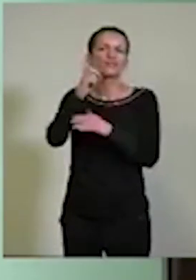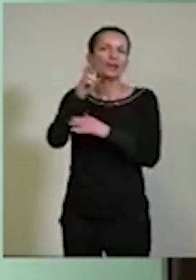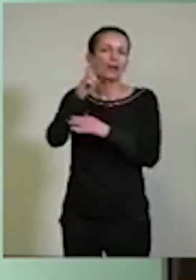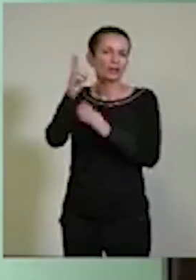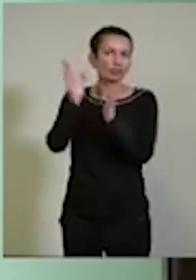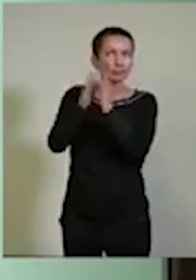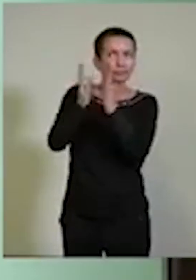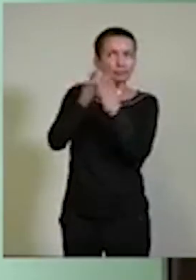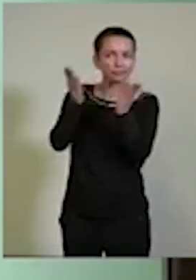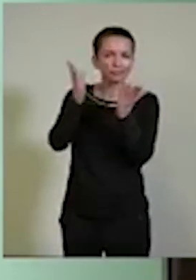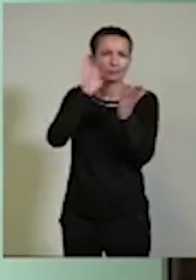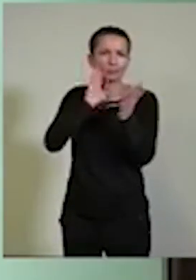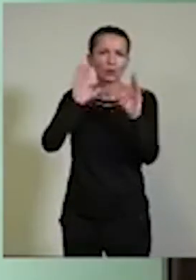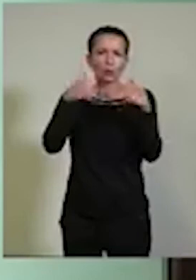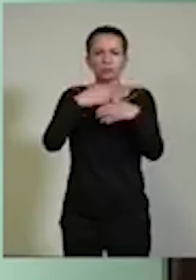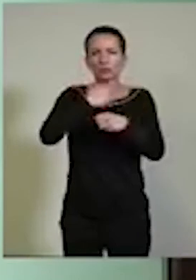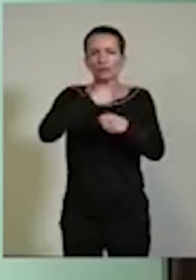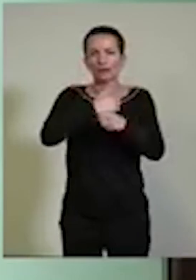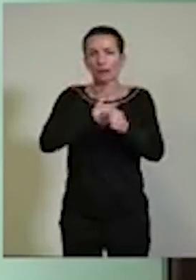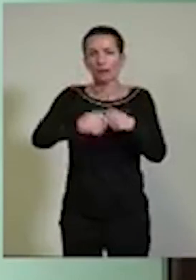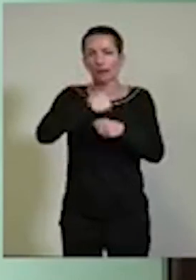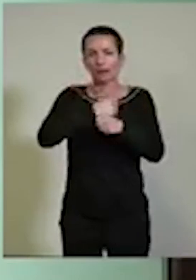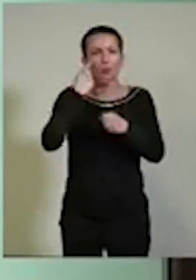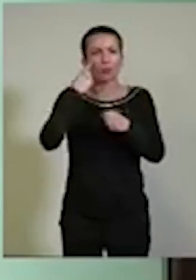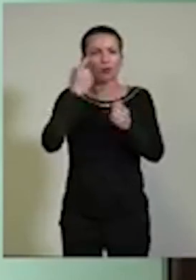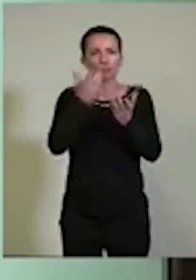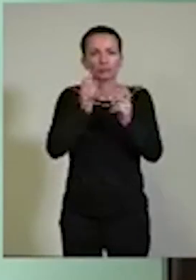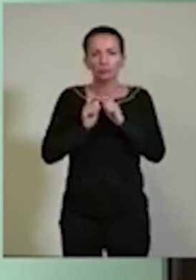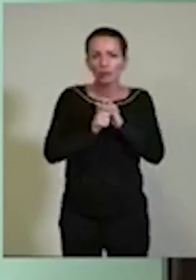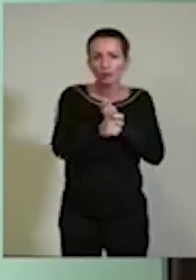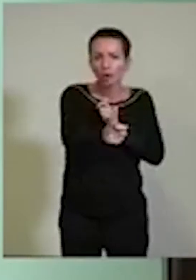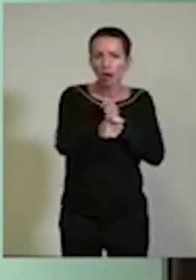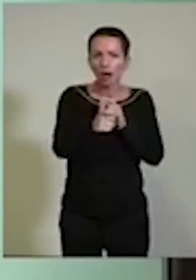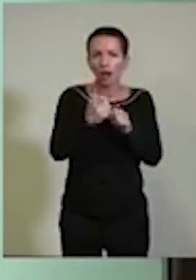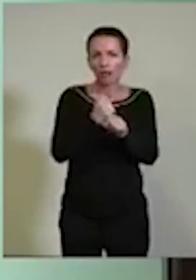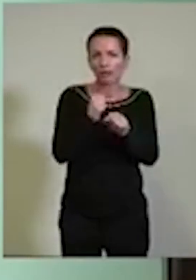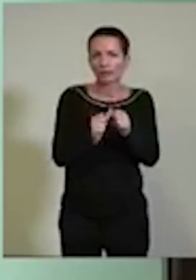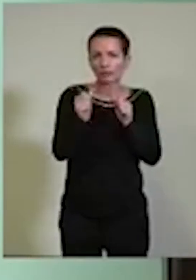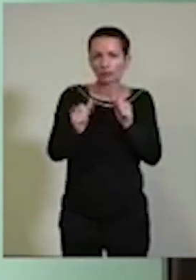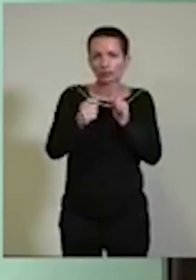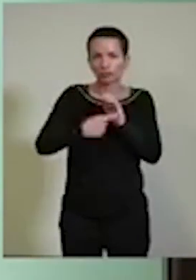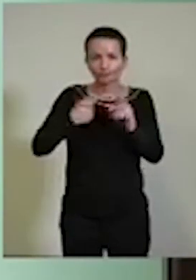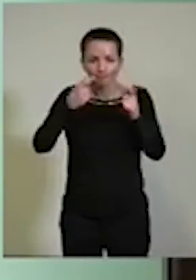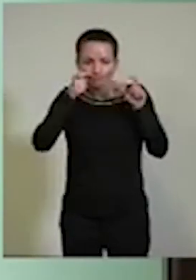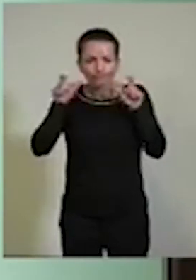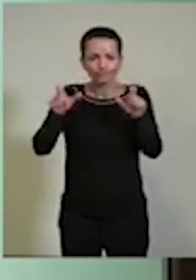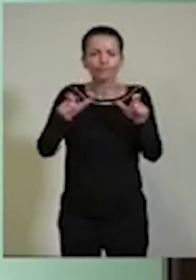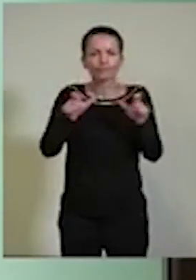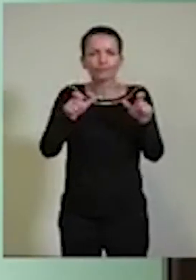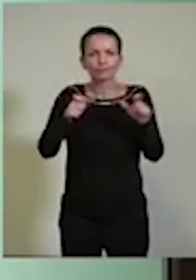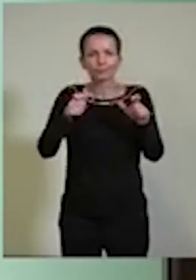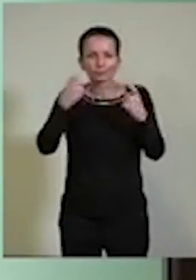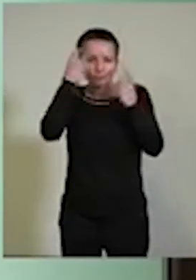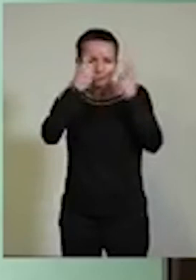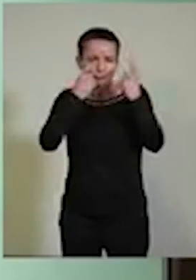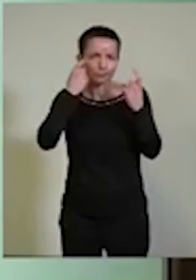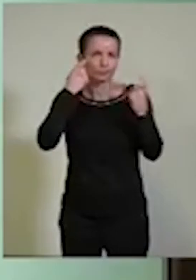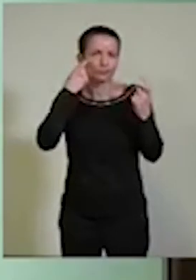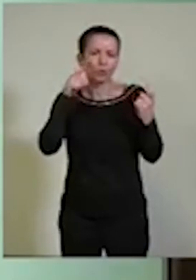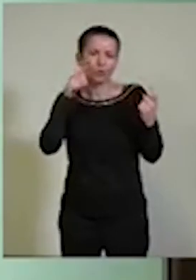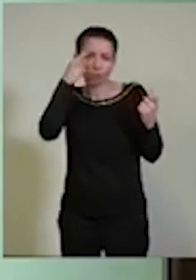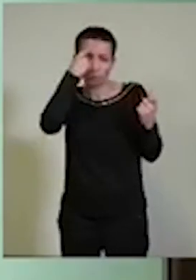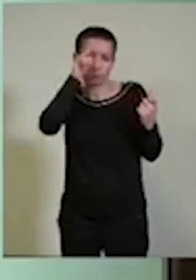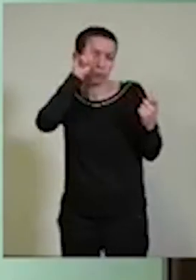de mettre en place des groupes de travail pour revoir tout ce protocole lié au télétravail, qui est à mon avis